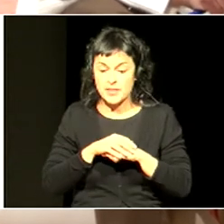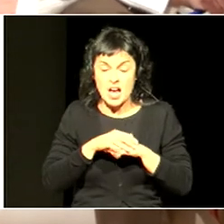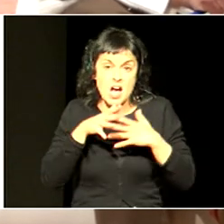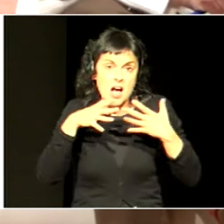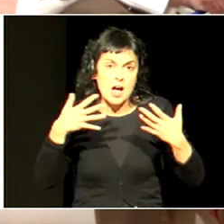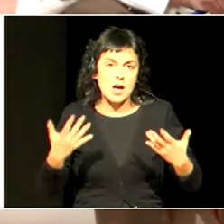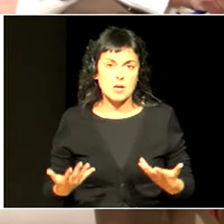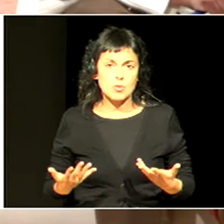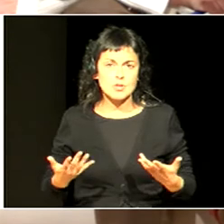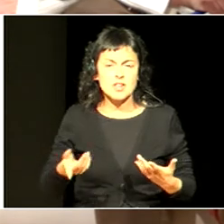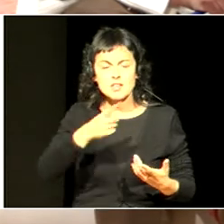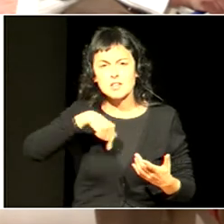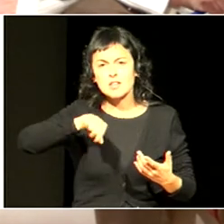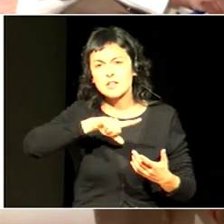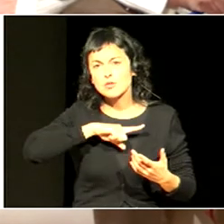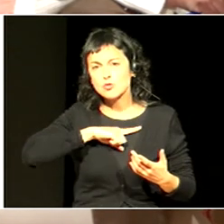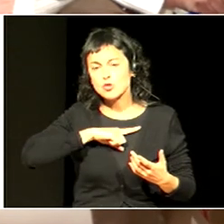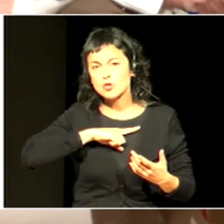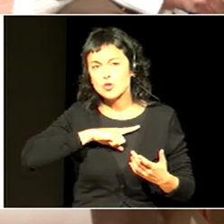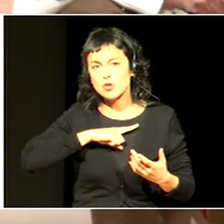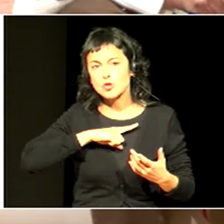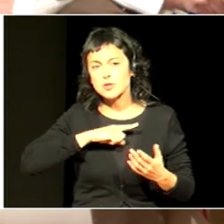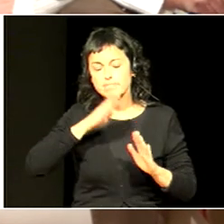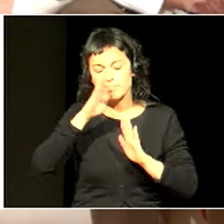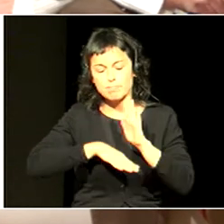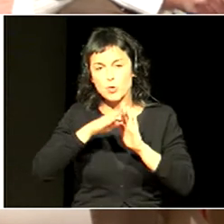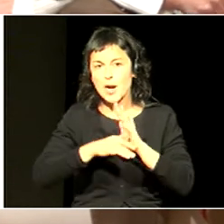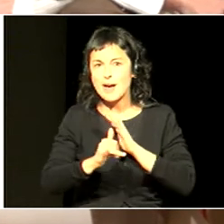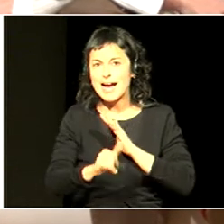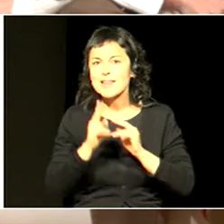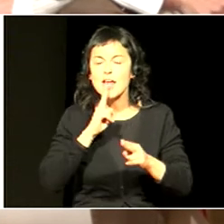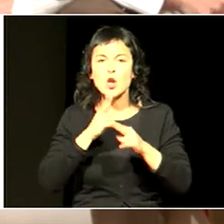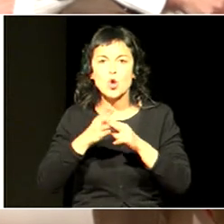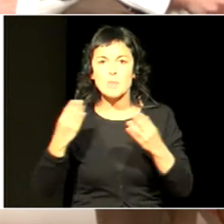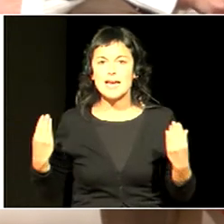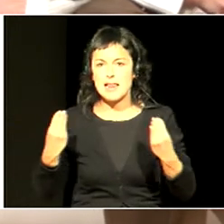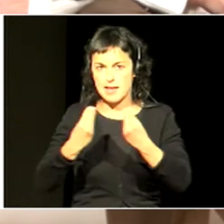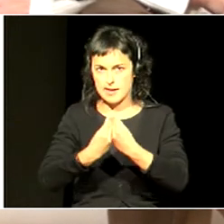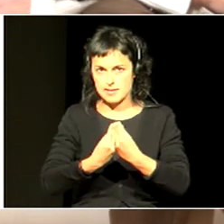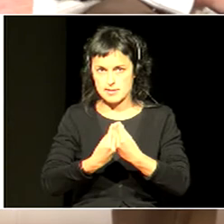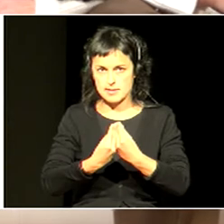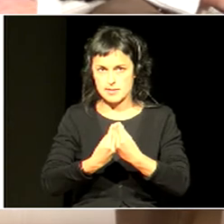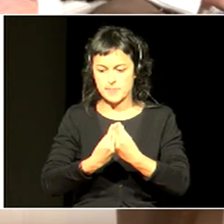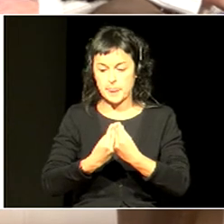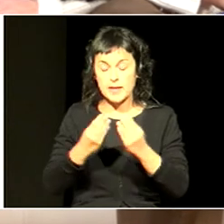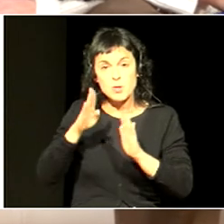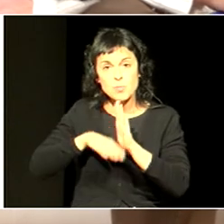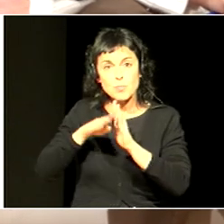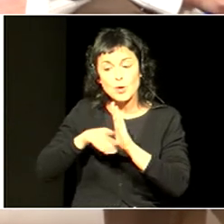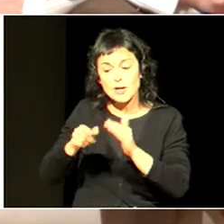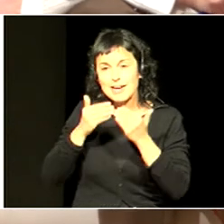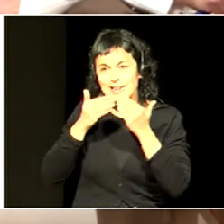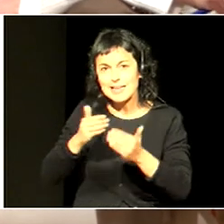gaur egun gu daukaguna da, elkarrekin ditzen dugun programa bat. Eta elkarrekin programa horretan lortu nahi duguna da bardintasun